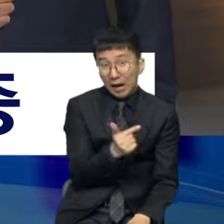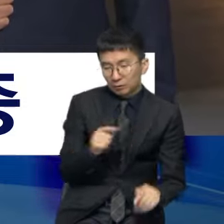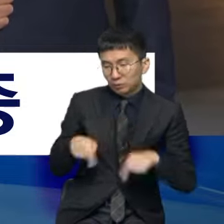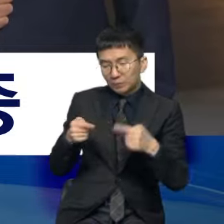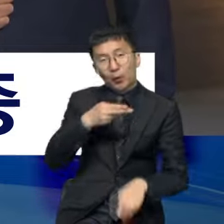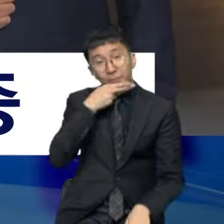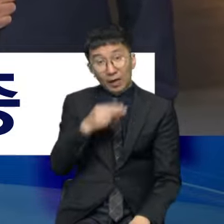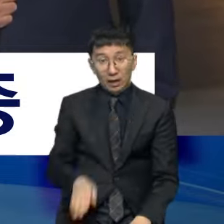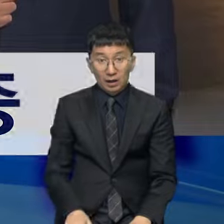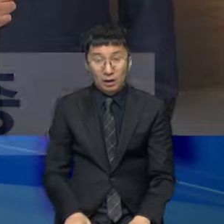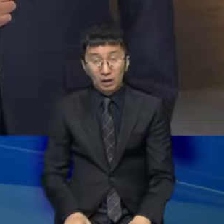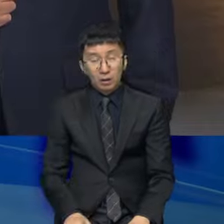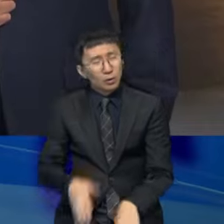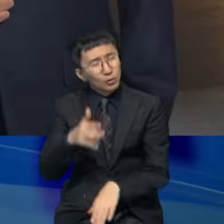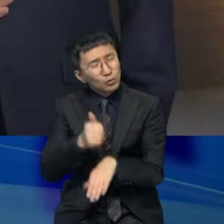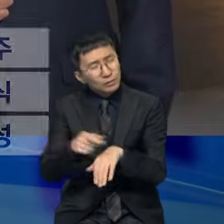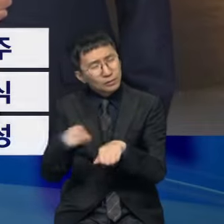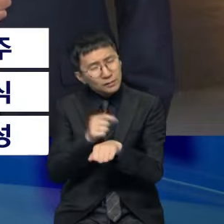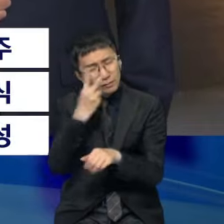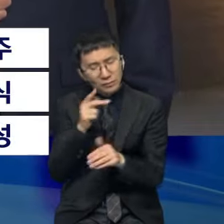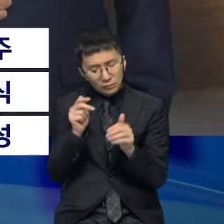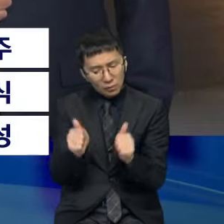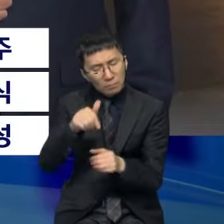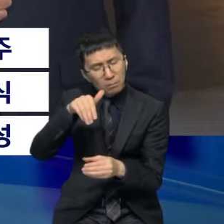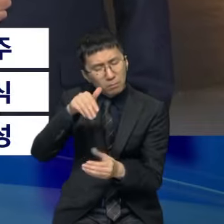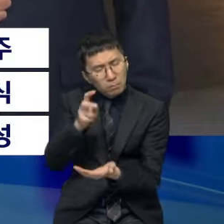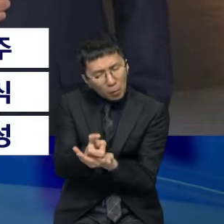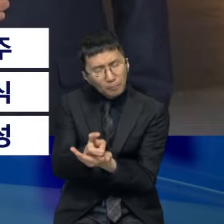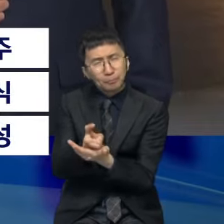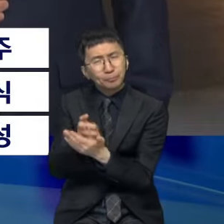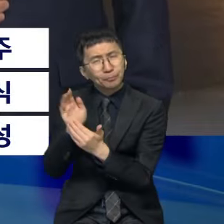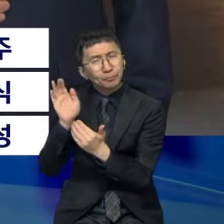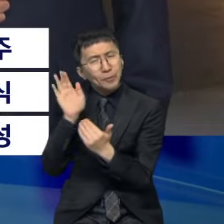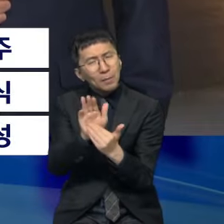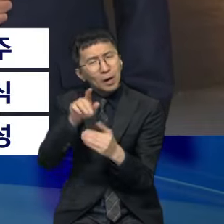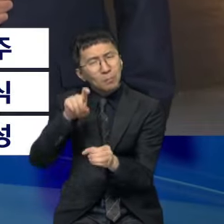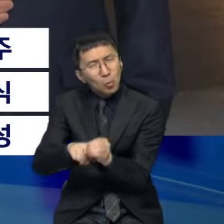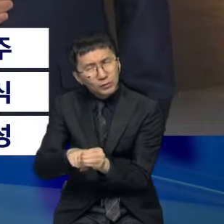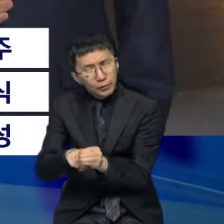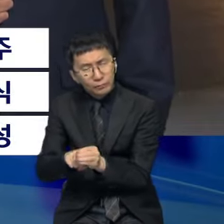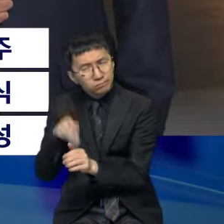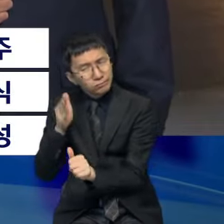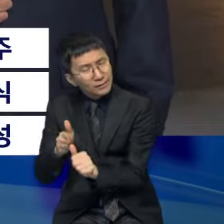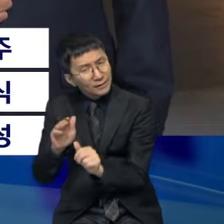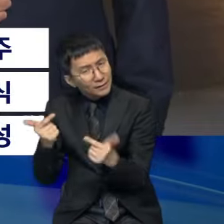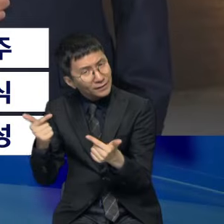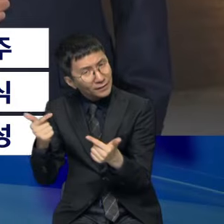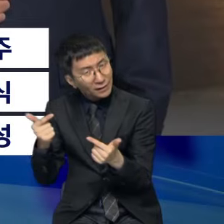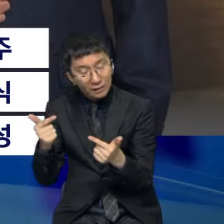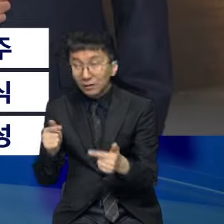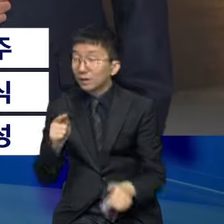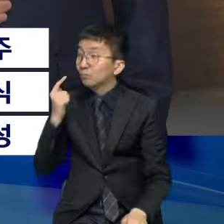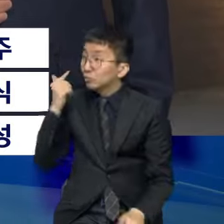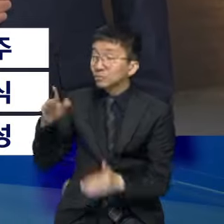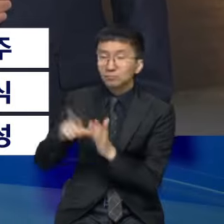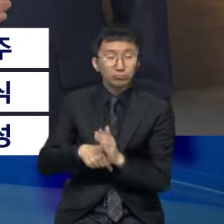것 아니냐 이런 논란이 불거졌는데 대통령실은 당의 요청으로 이뤄졌고 또 국정감사를 앞두고 격려하는